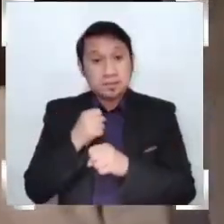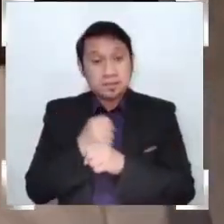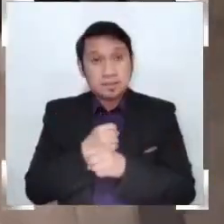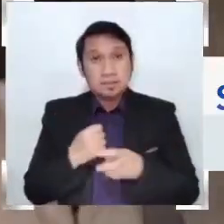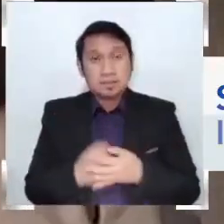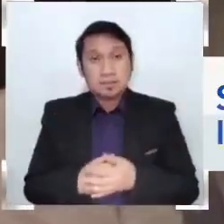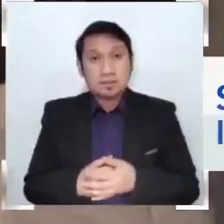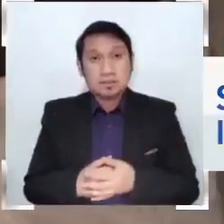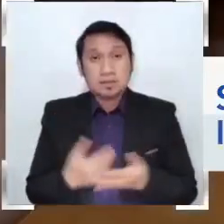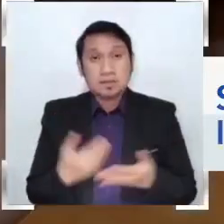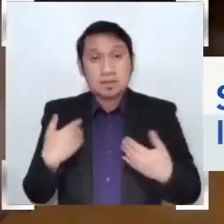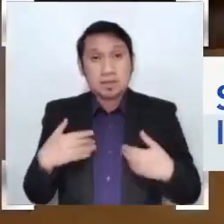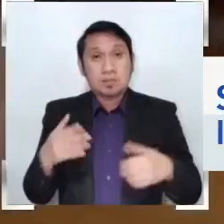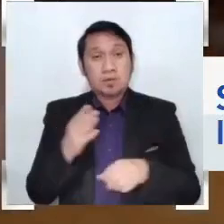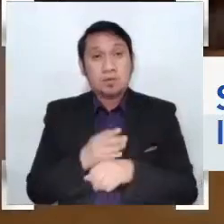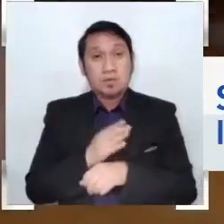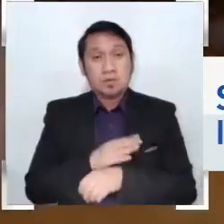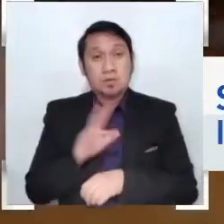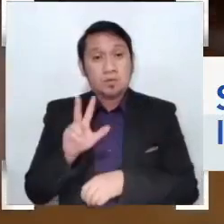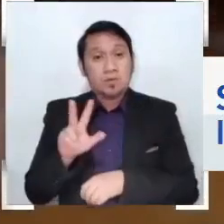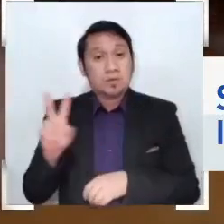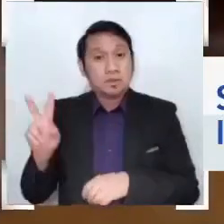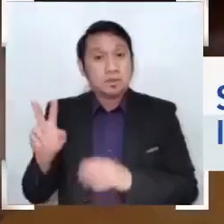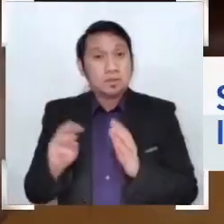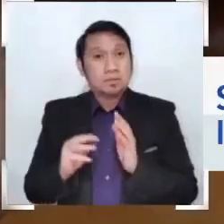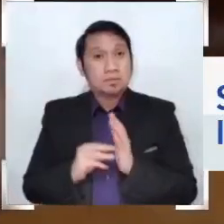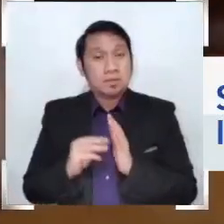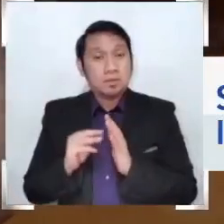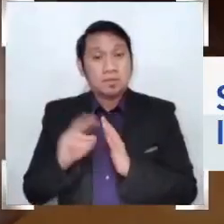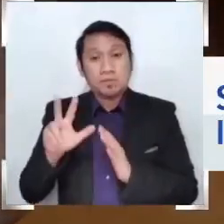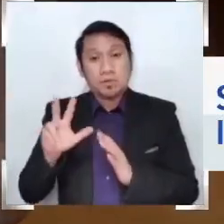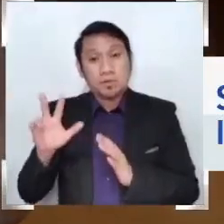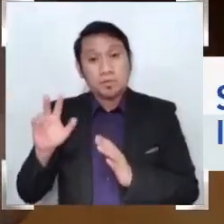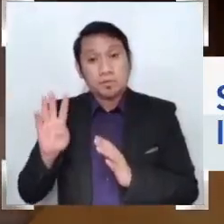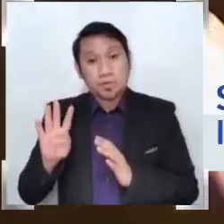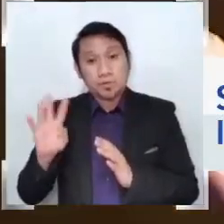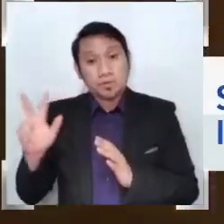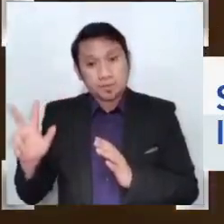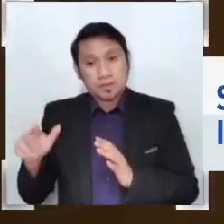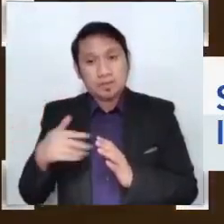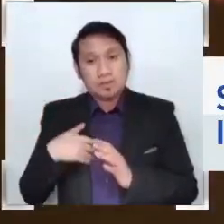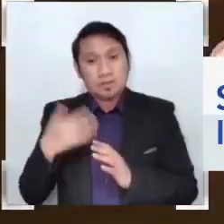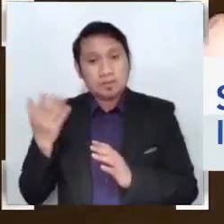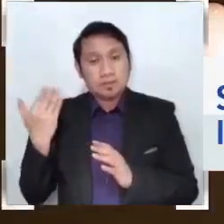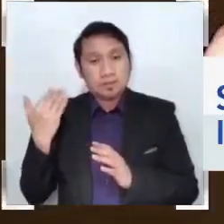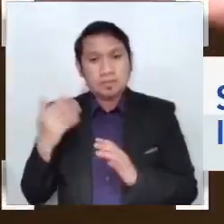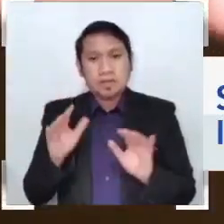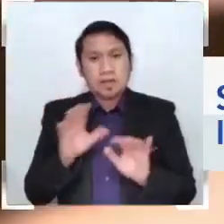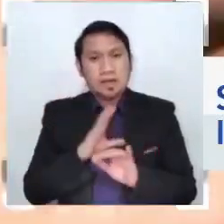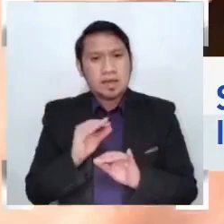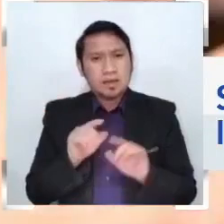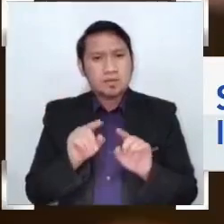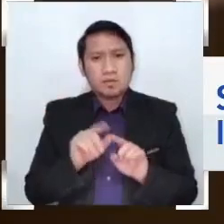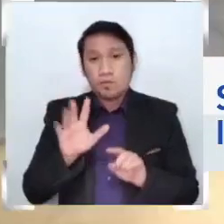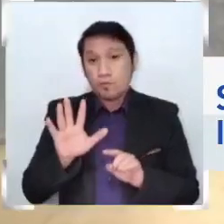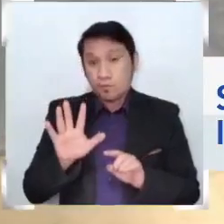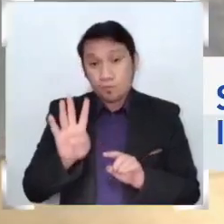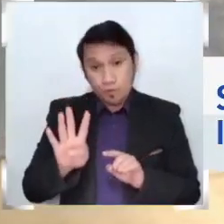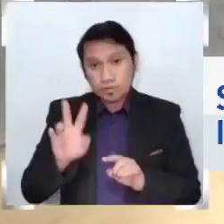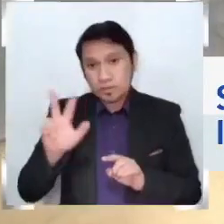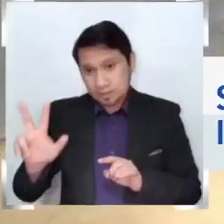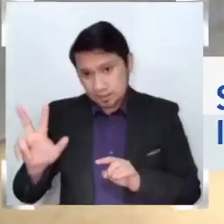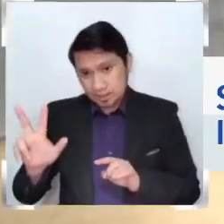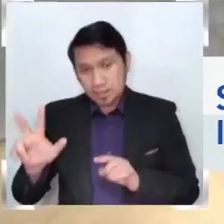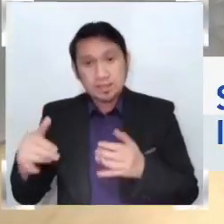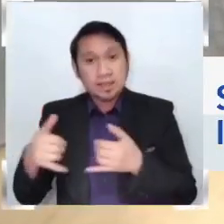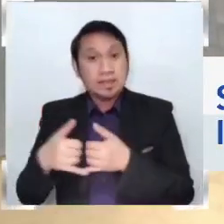43 million gamers ang gaming industry sa Pilipinas at Southeast Asia noong 2020. At ang 43 million gamers na ito na naitala